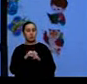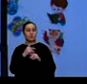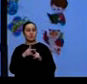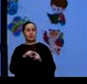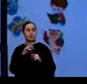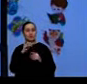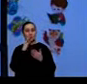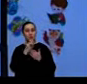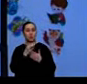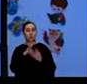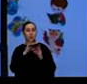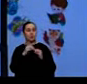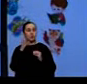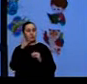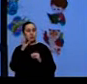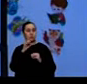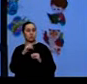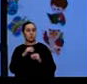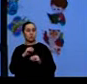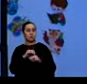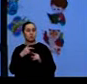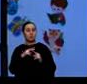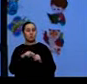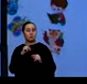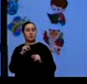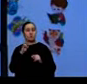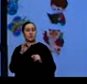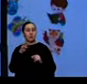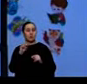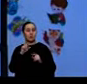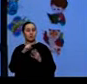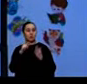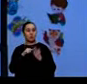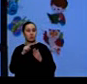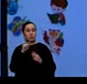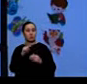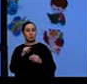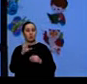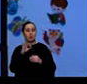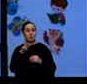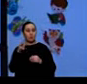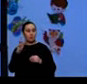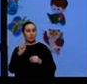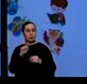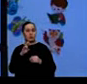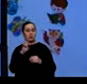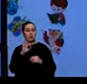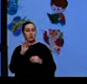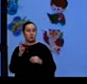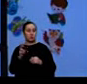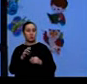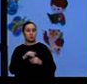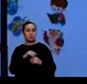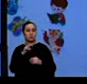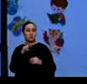Баракалла, баракалла. Жавобларни эшитяпман, болажонлар. Демак, нима сўроғига? Олма,